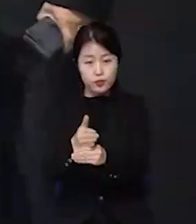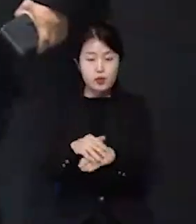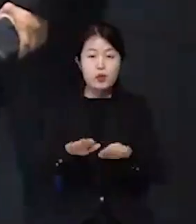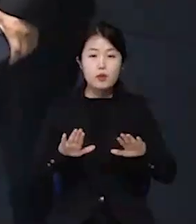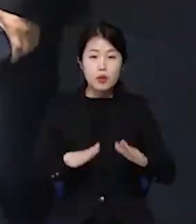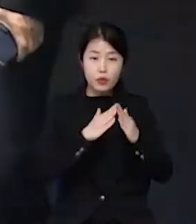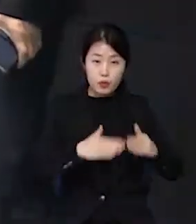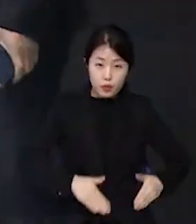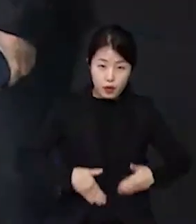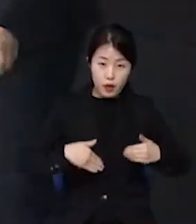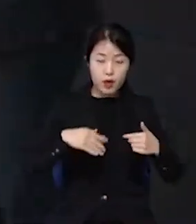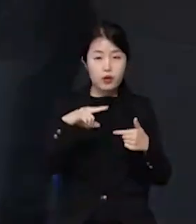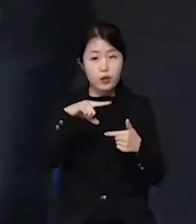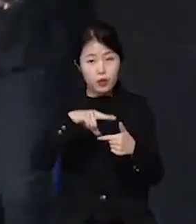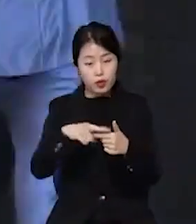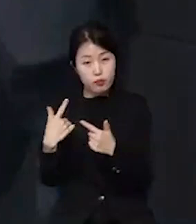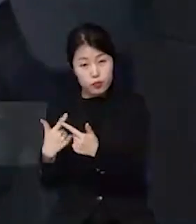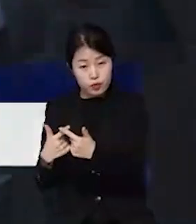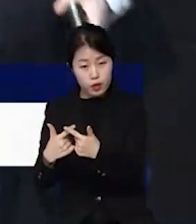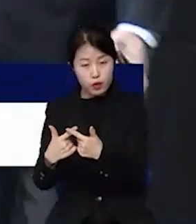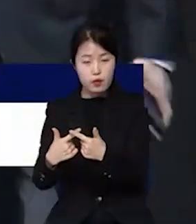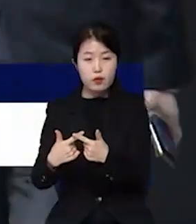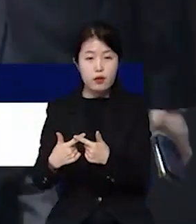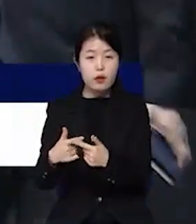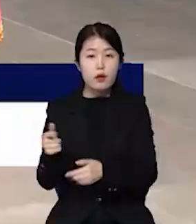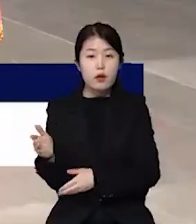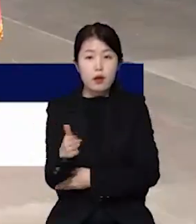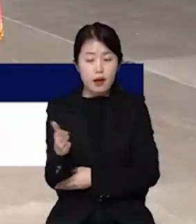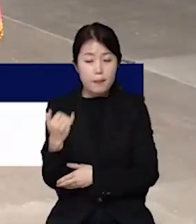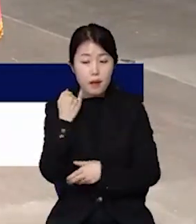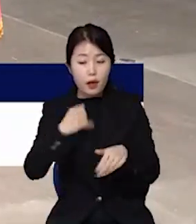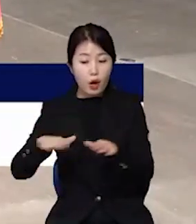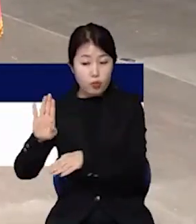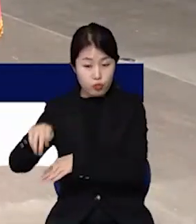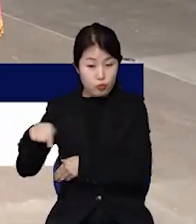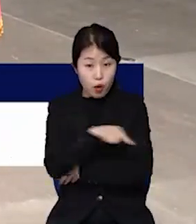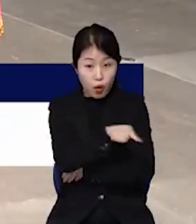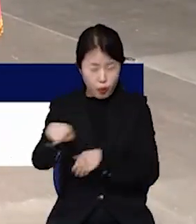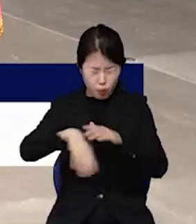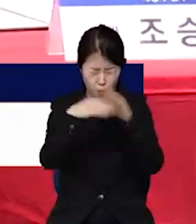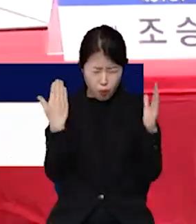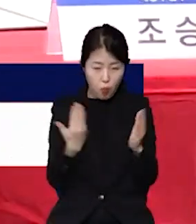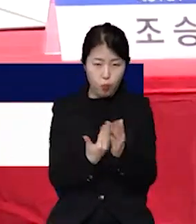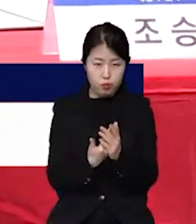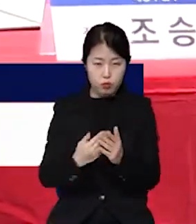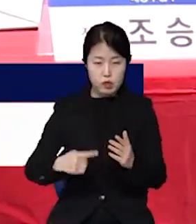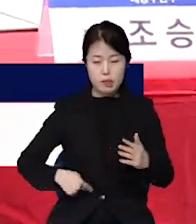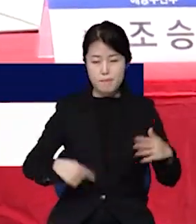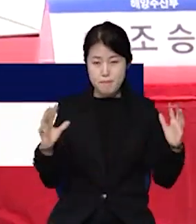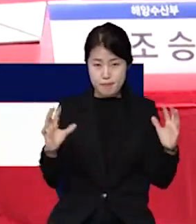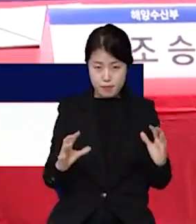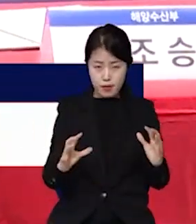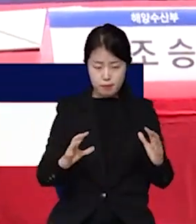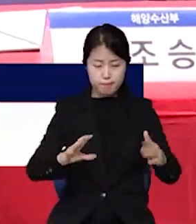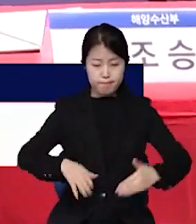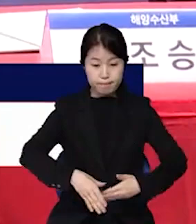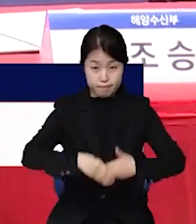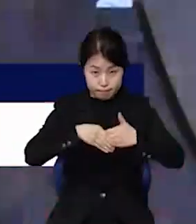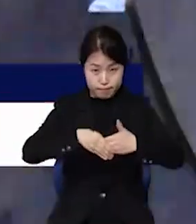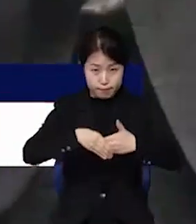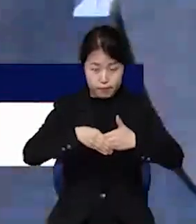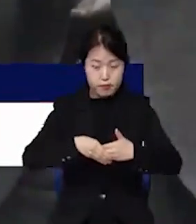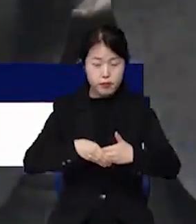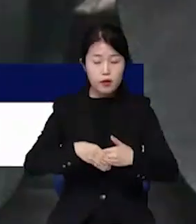해수부와 전남도, 경남도, 부산시는 경남 통영에서 해양레저 관광 활성화 업무 협약을 맺고